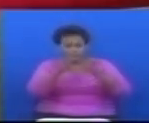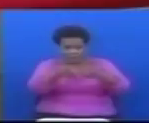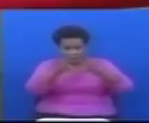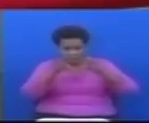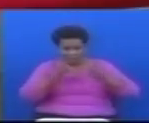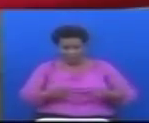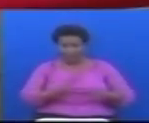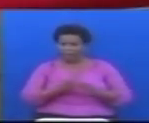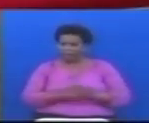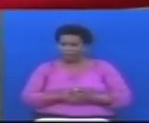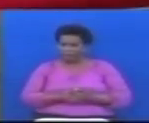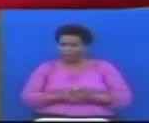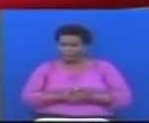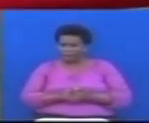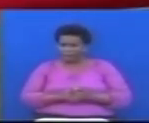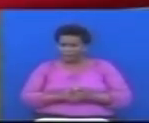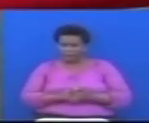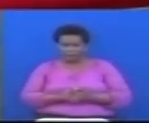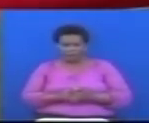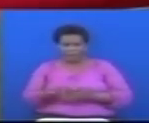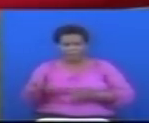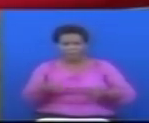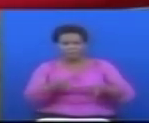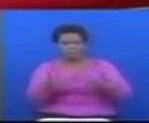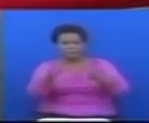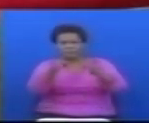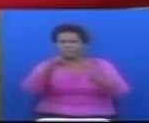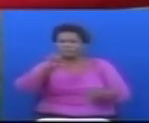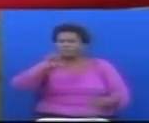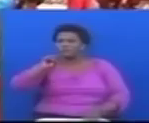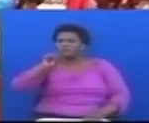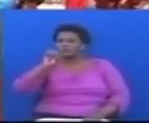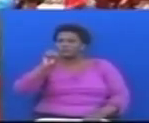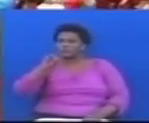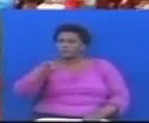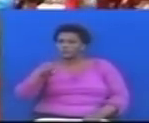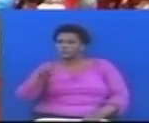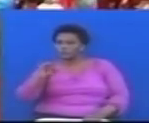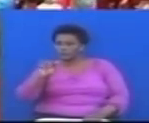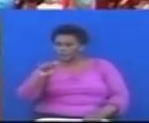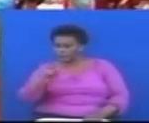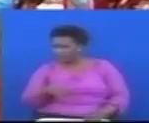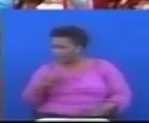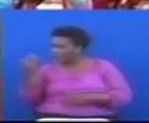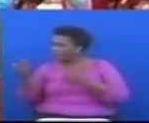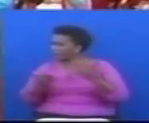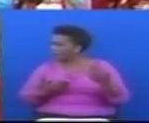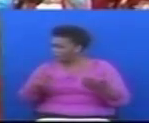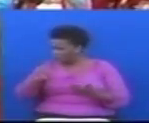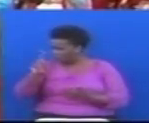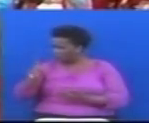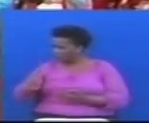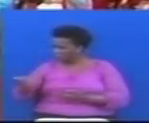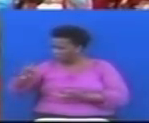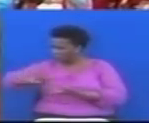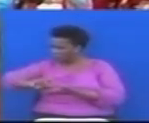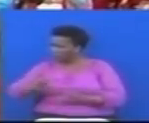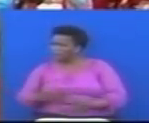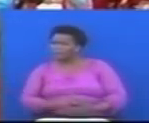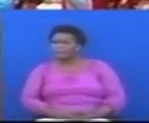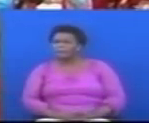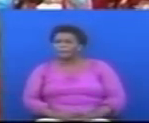drift katika mto Songa. Mheshimiwa Dr. Jasmine Bunga, swali la